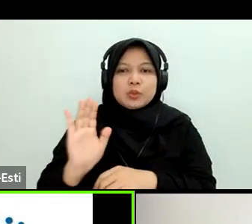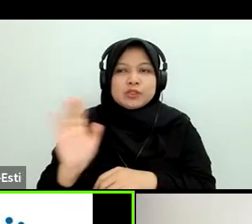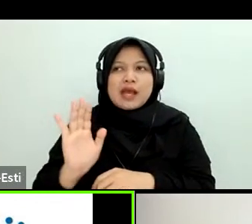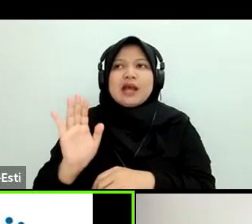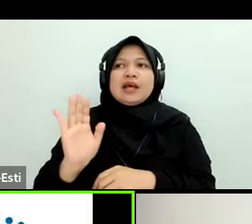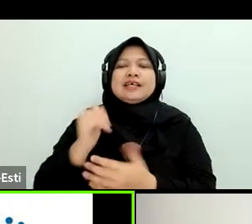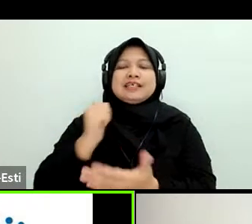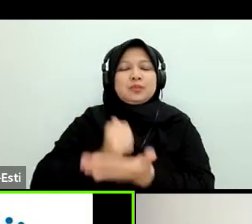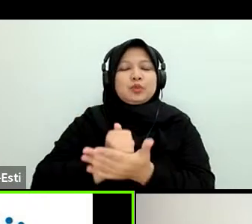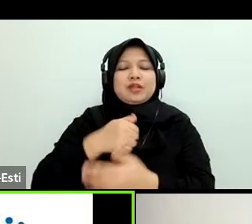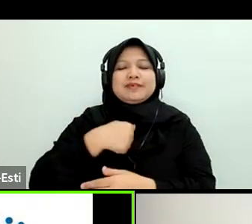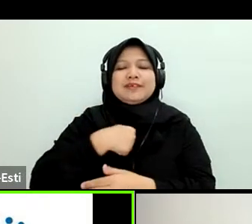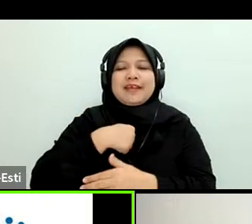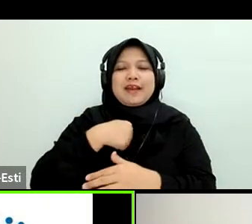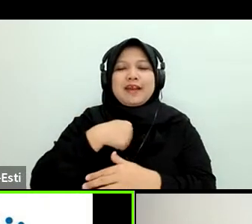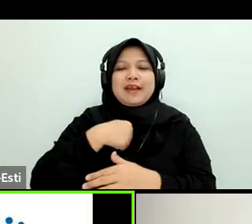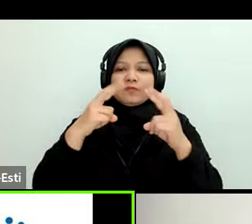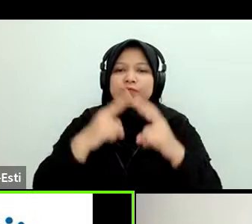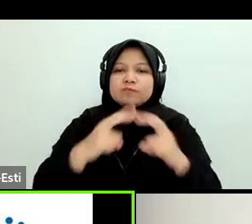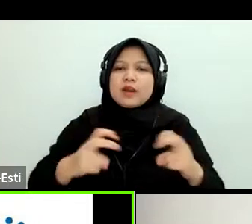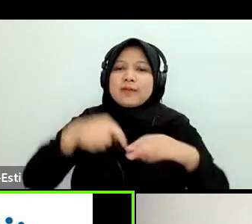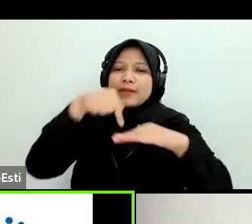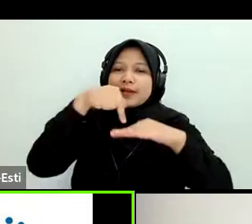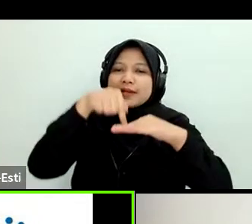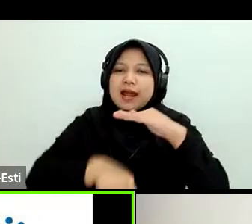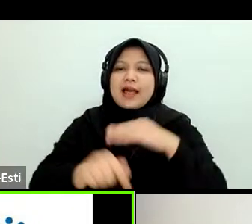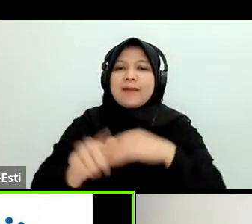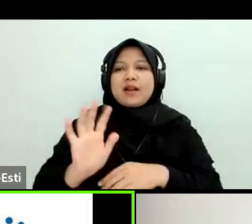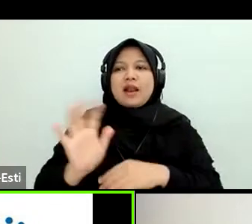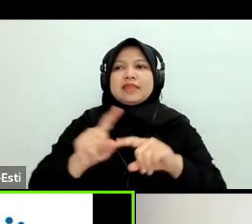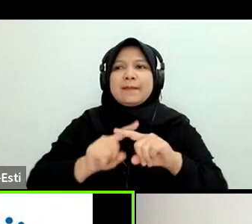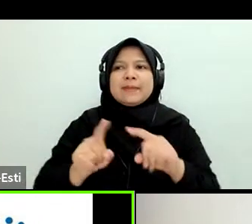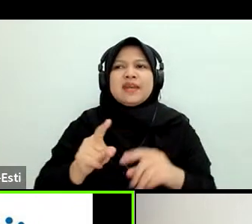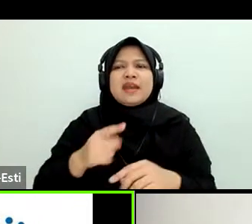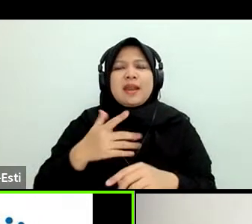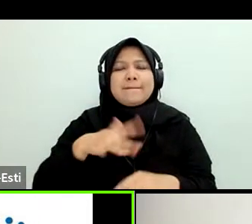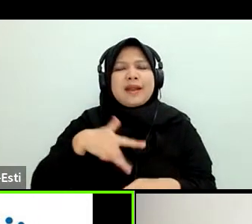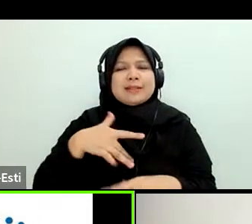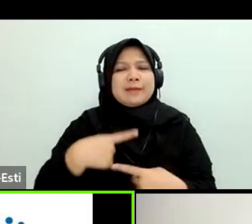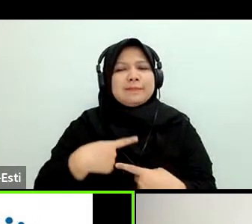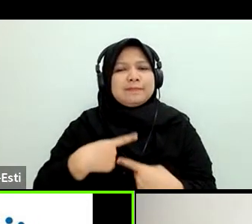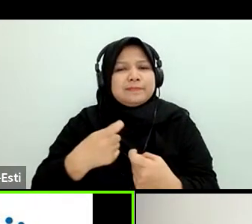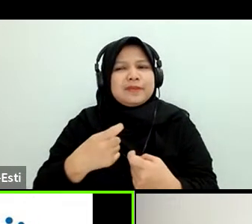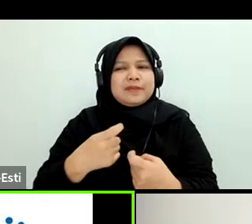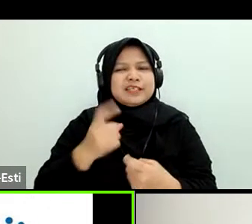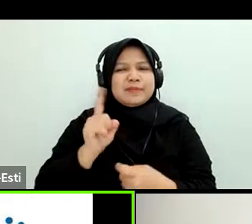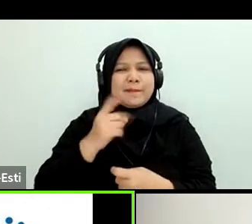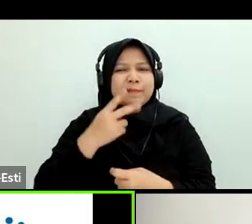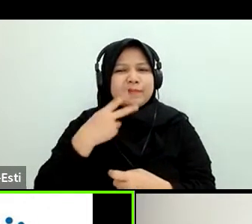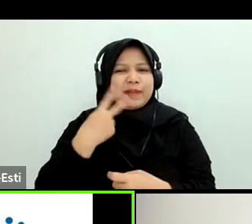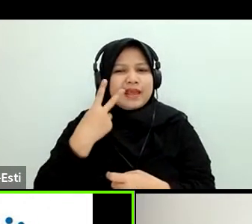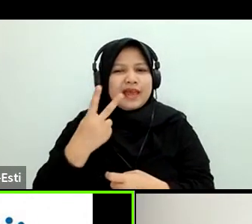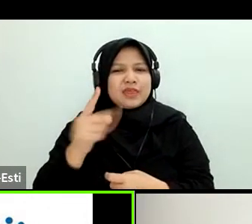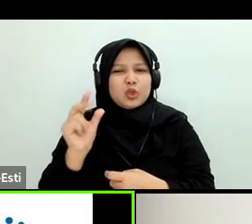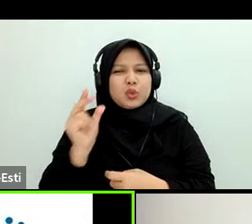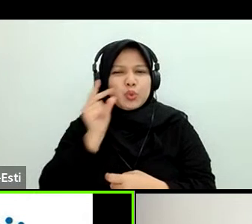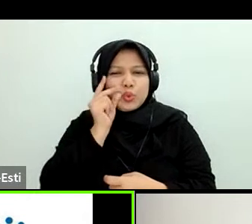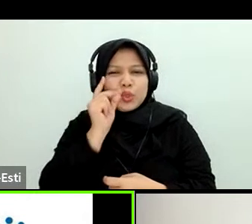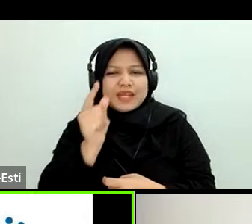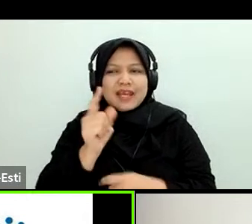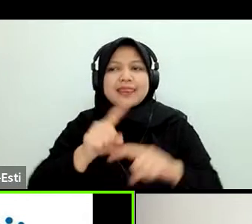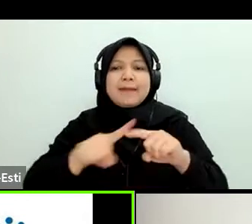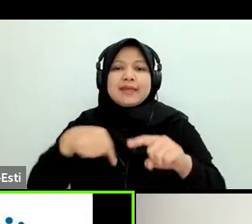tapi saya Center klik sentralistik dan proses tuh sangat unik di tapi sebelum mendalami seperti saya bilang tadi Kalau ada